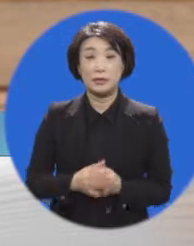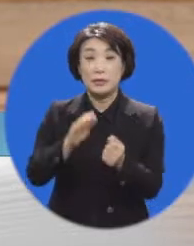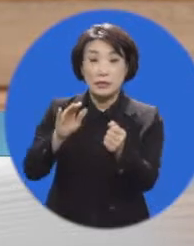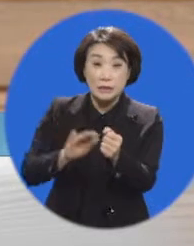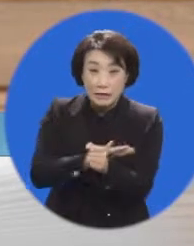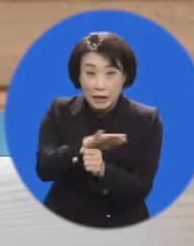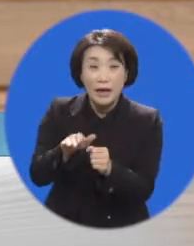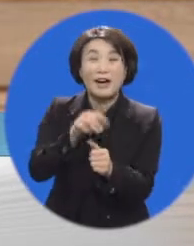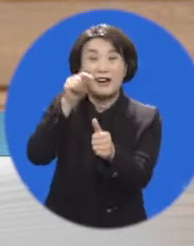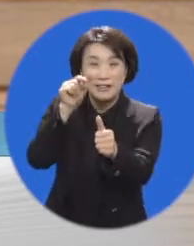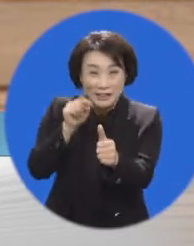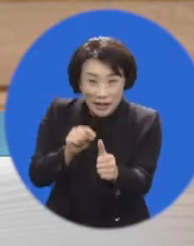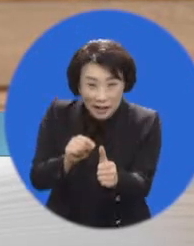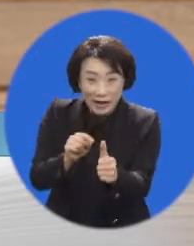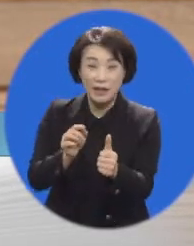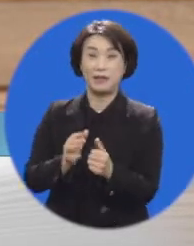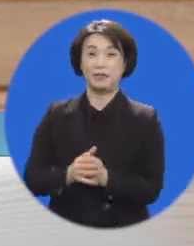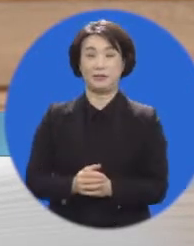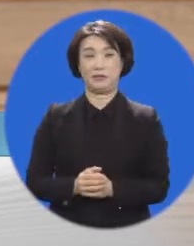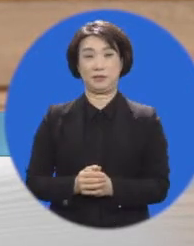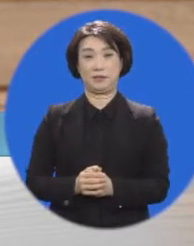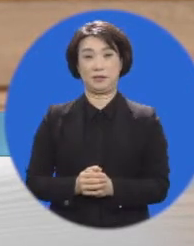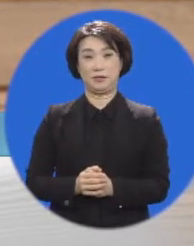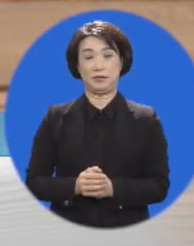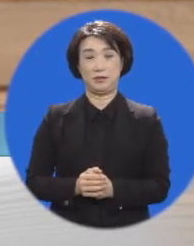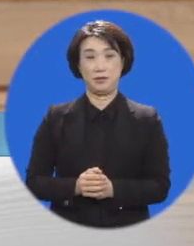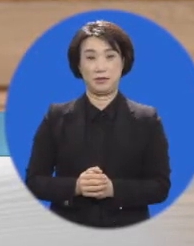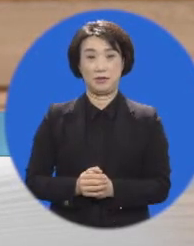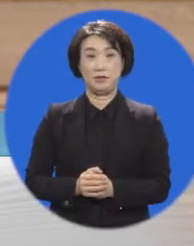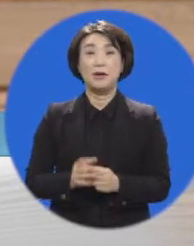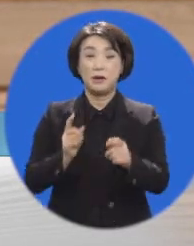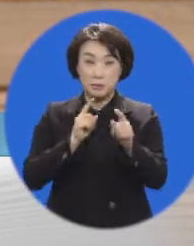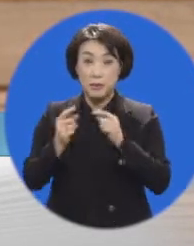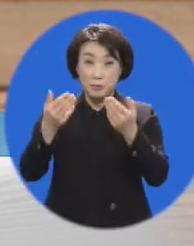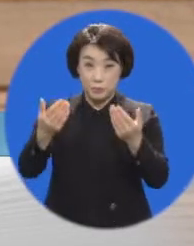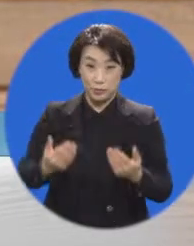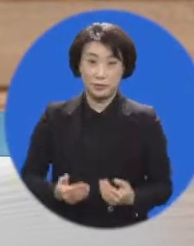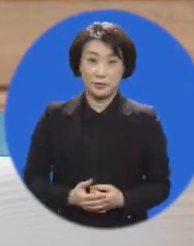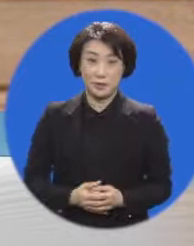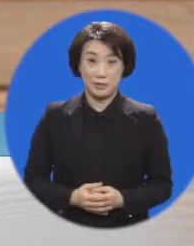사랑을 하라 이렇게 말씀하셨는데,